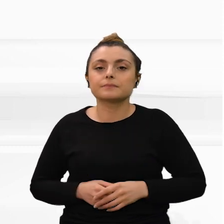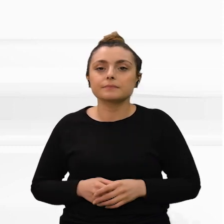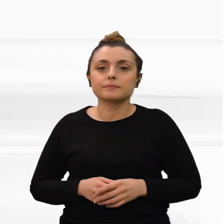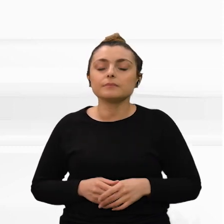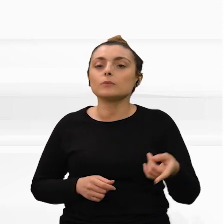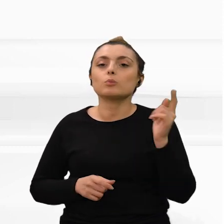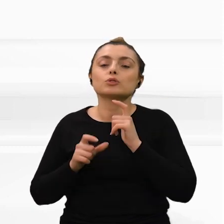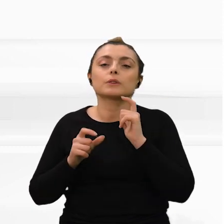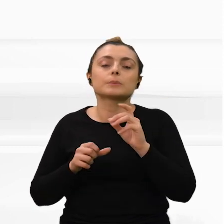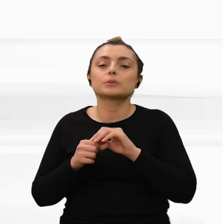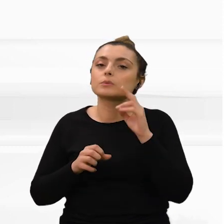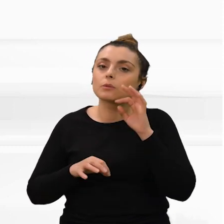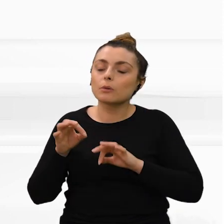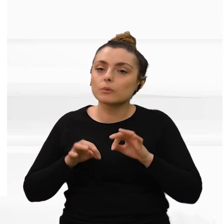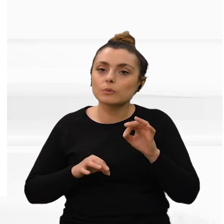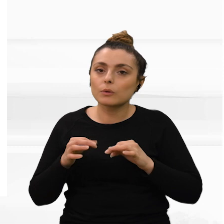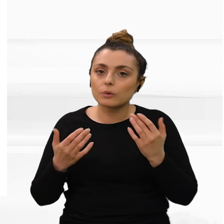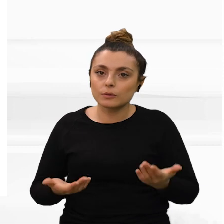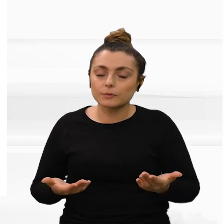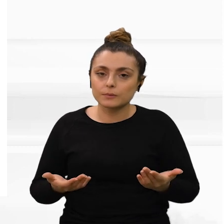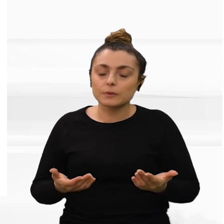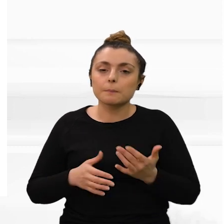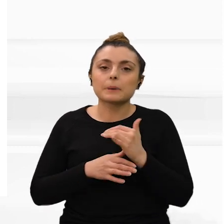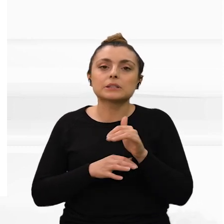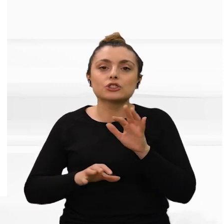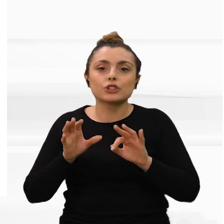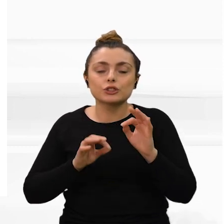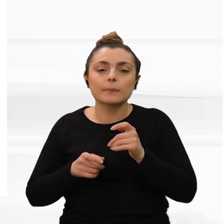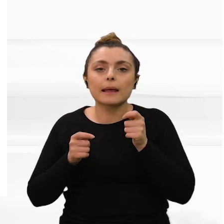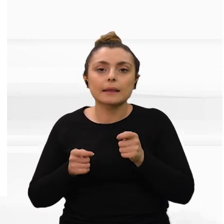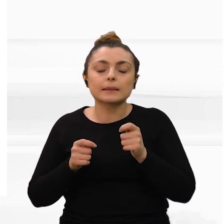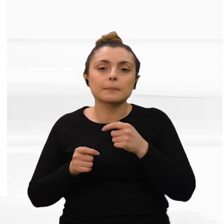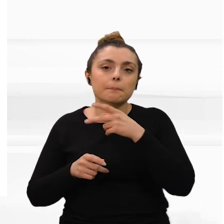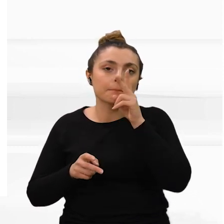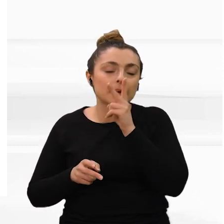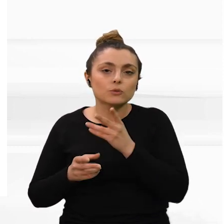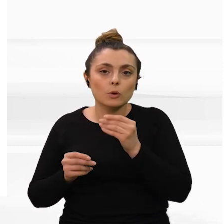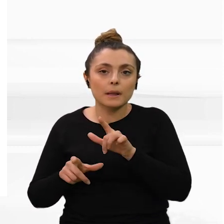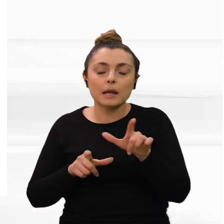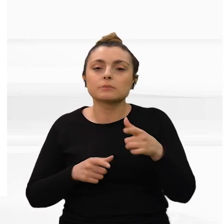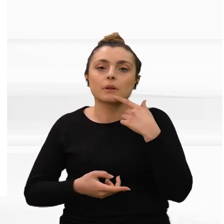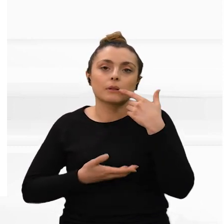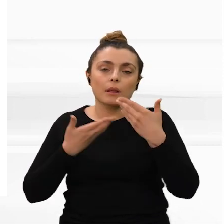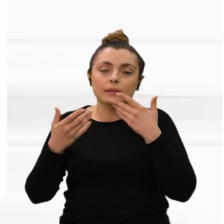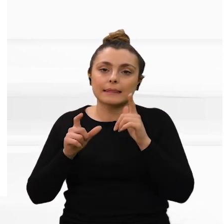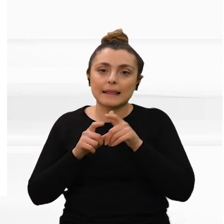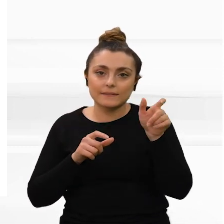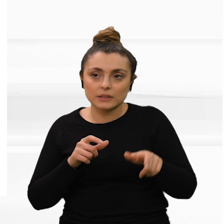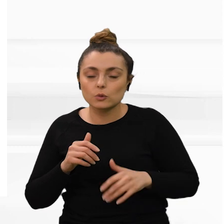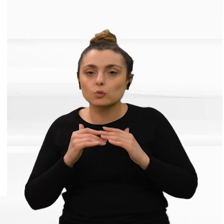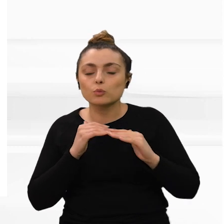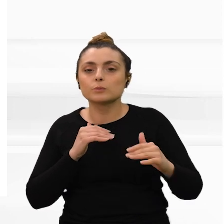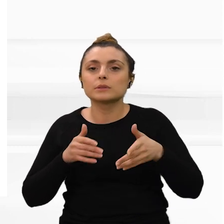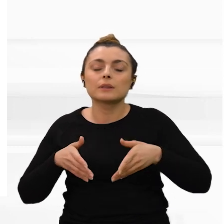arkadaşlar diğer seçenekleriniz de kontrol edelim Meslek seçiminde eğitimin belirleyici olması gerektiğini vurgulayan değil